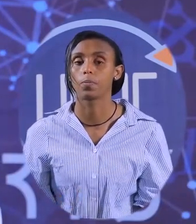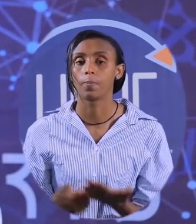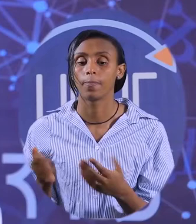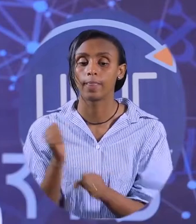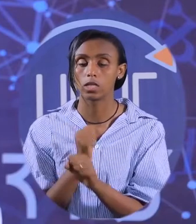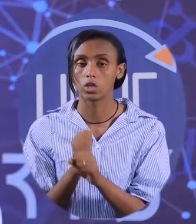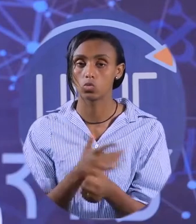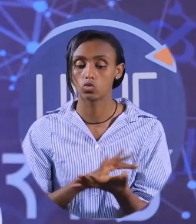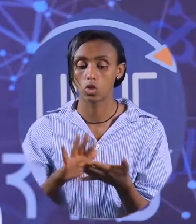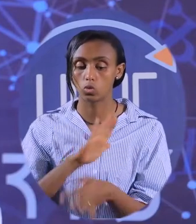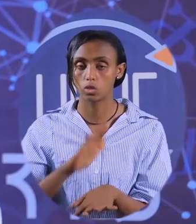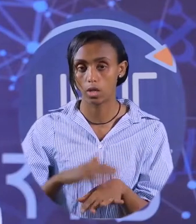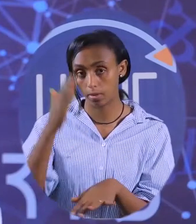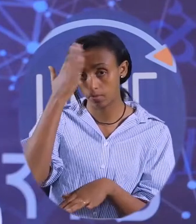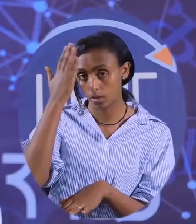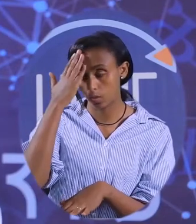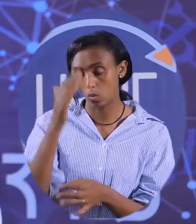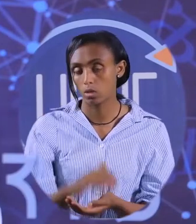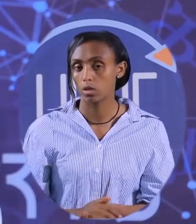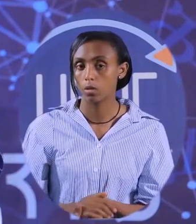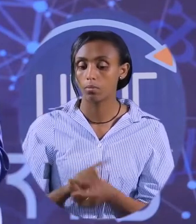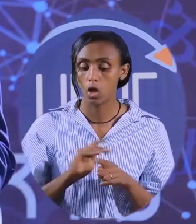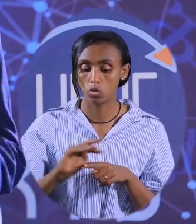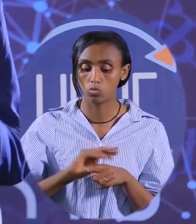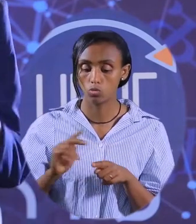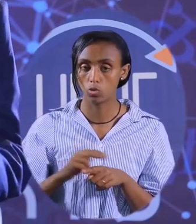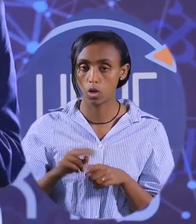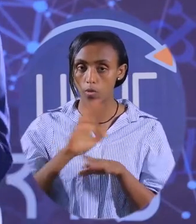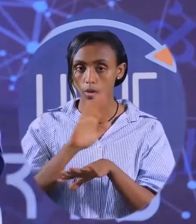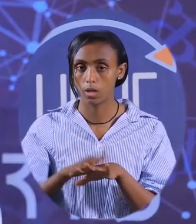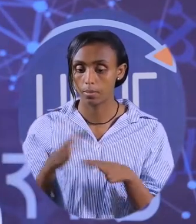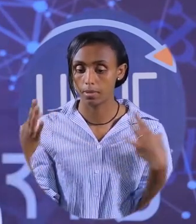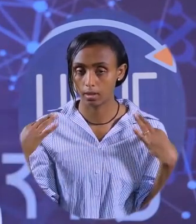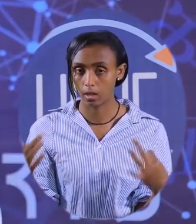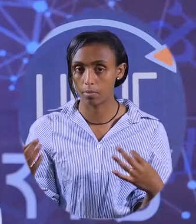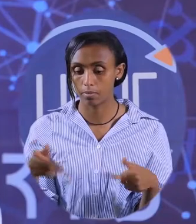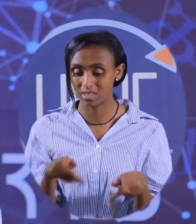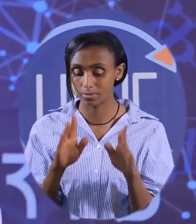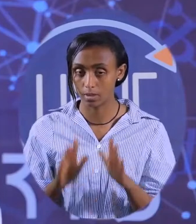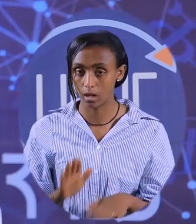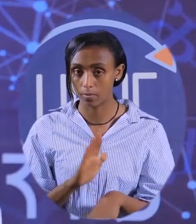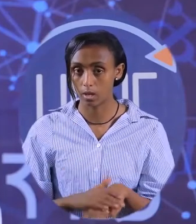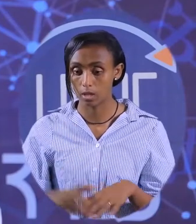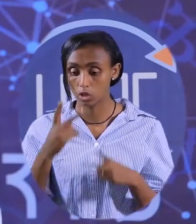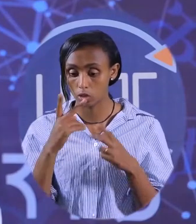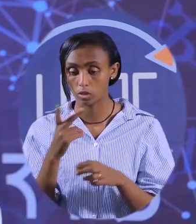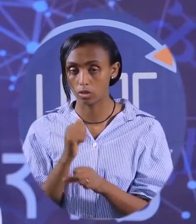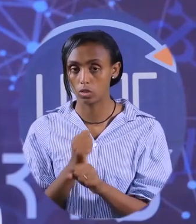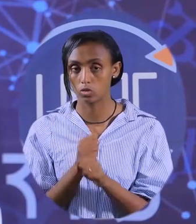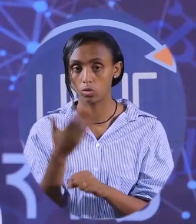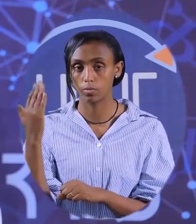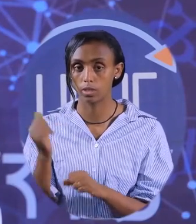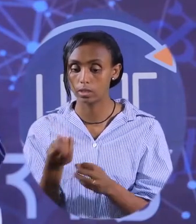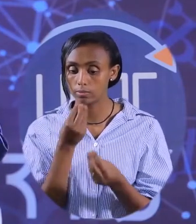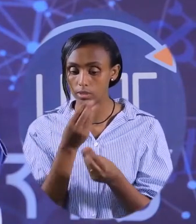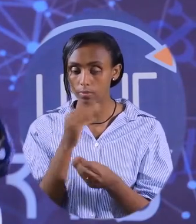በእነዚህ በተሰሩ ጥናቶች እንደሚታወቀው የባለሙያው ላይ በጤናም በግብርናም አሰስመንት ተሰርቶ ነበረ።